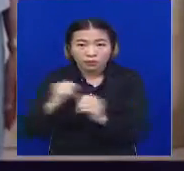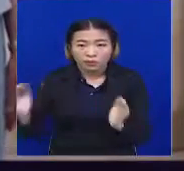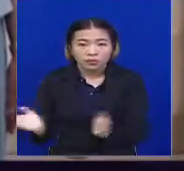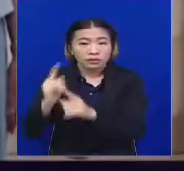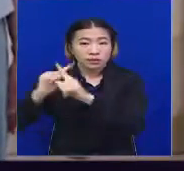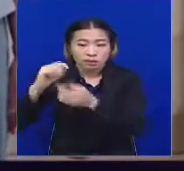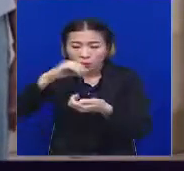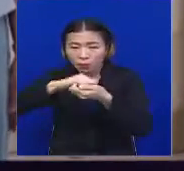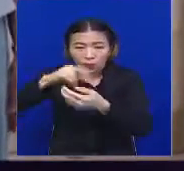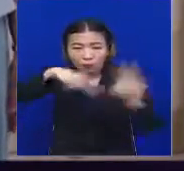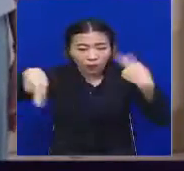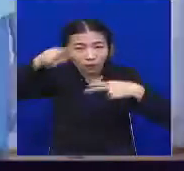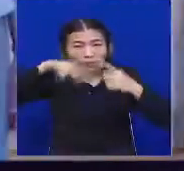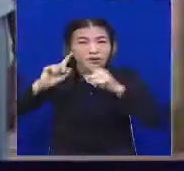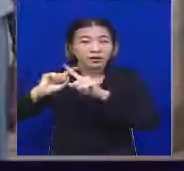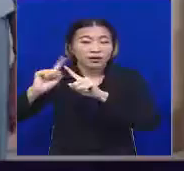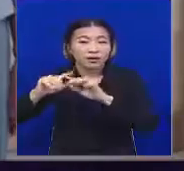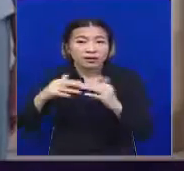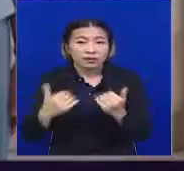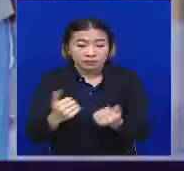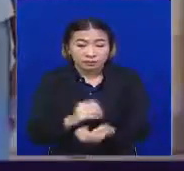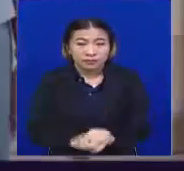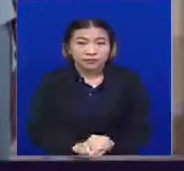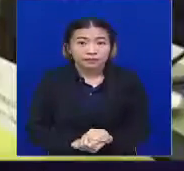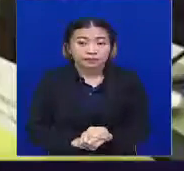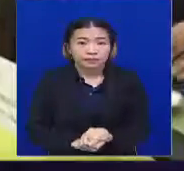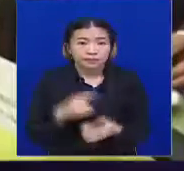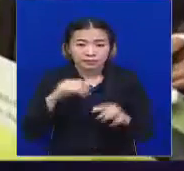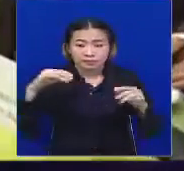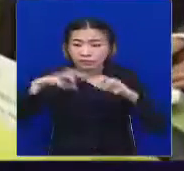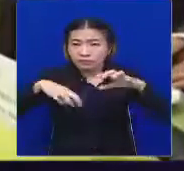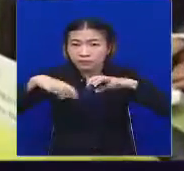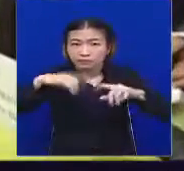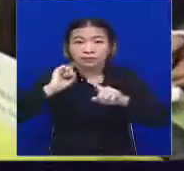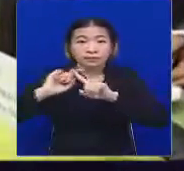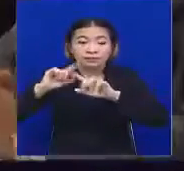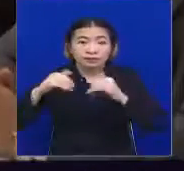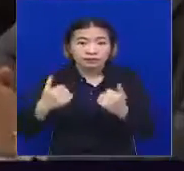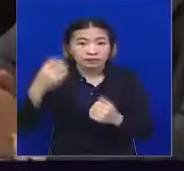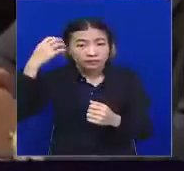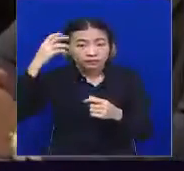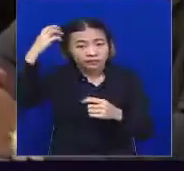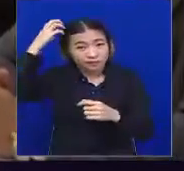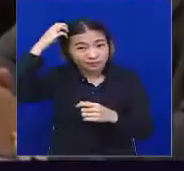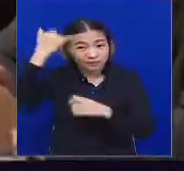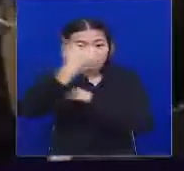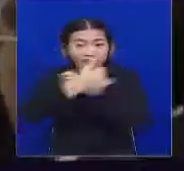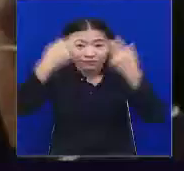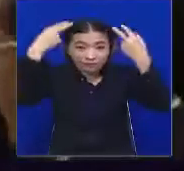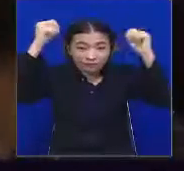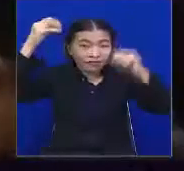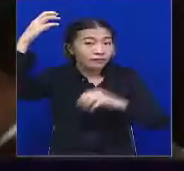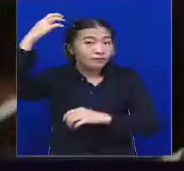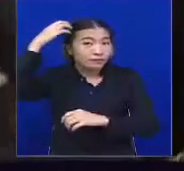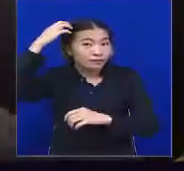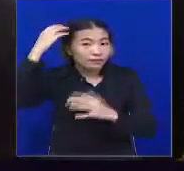ครองแรงงานสำหรับการเดินทางเยือนประเทศไทยอย่างเป็นทางการในครั้งนี้นายกรัฐมนตรีสปป.ลาวนำผู้แทนระดับรัฐม